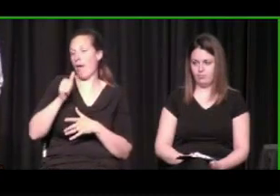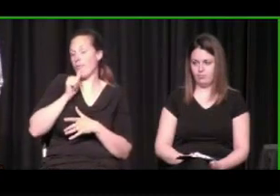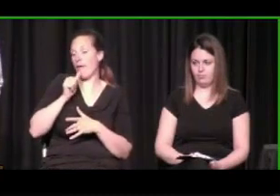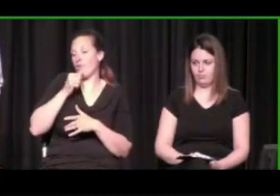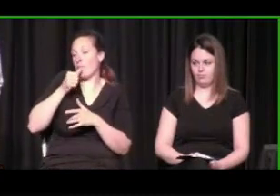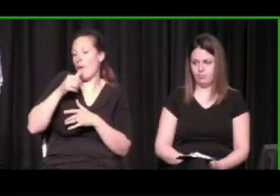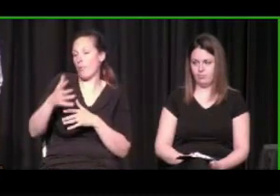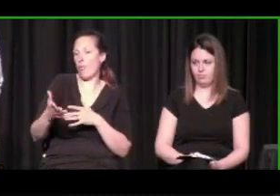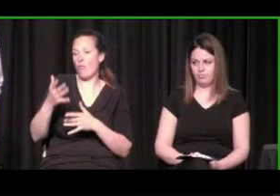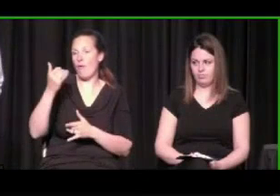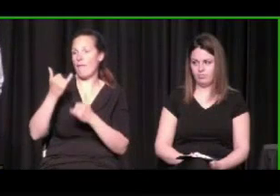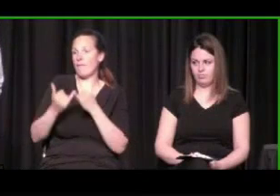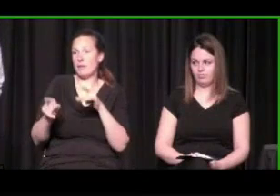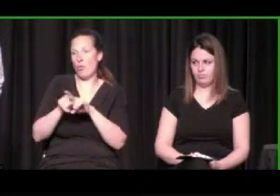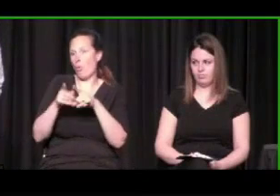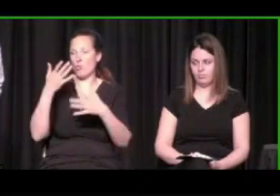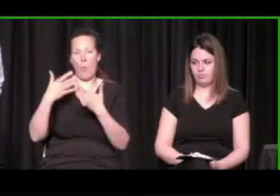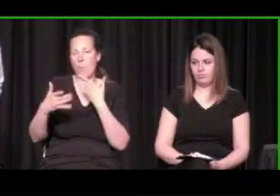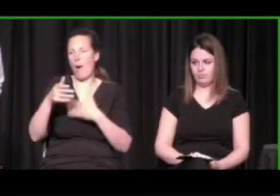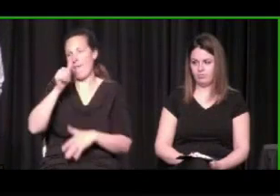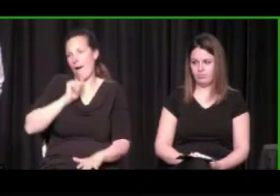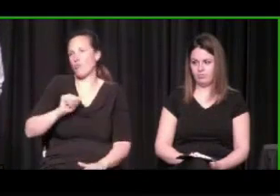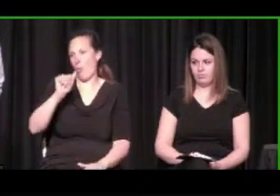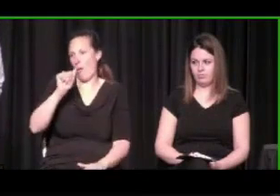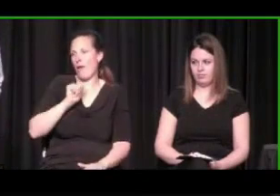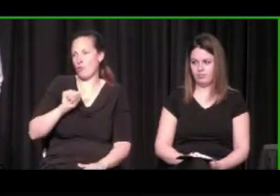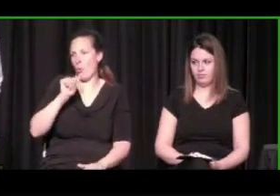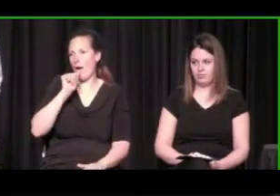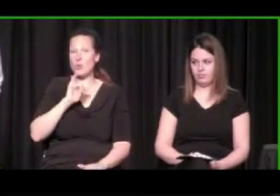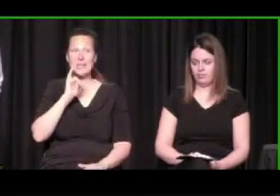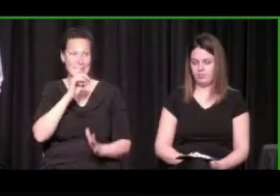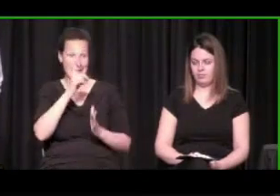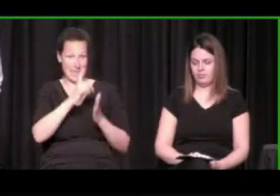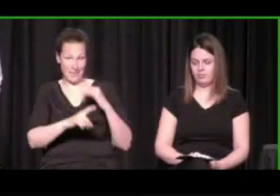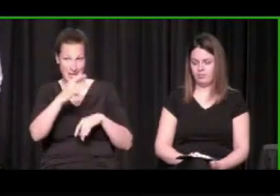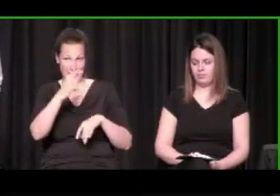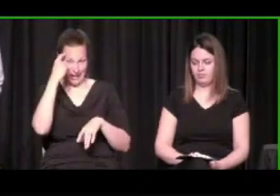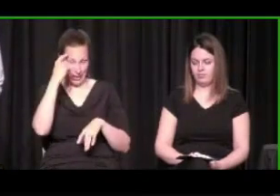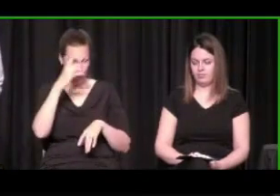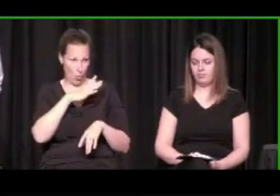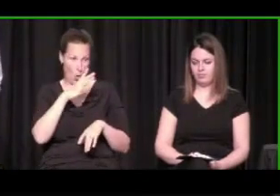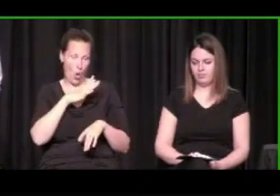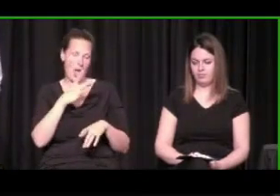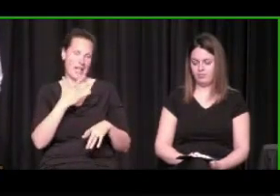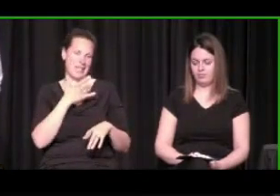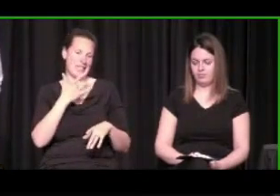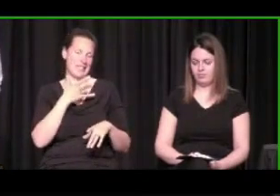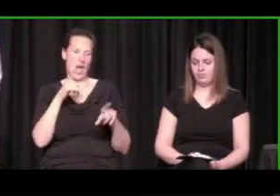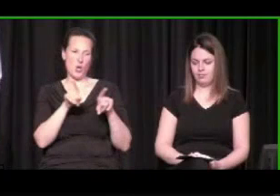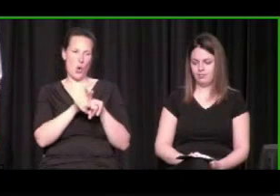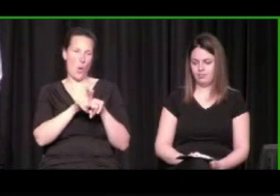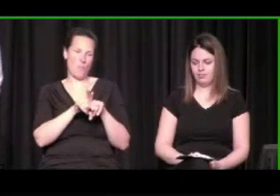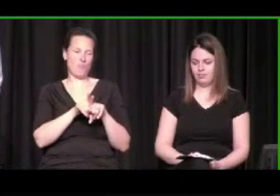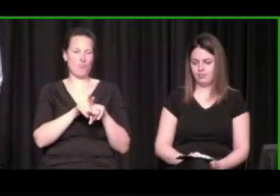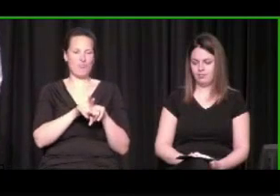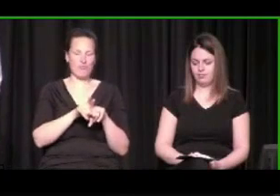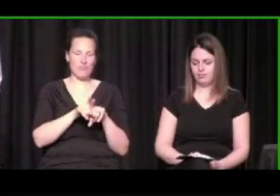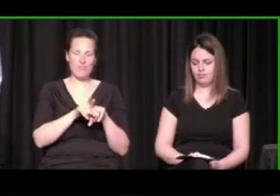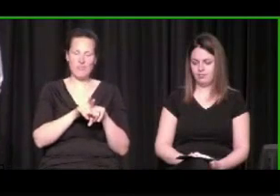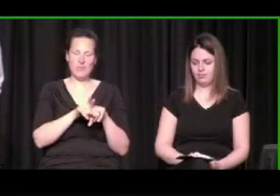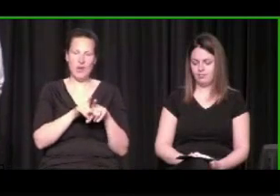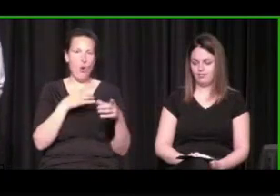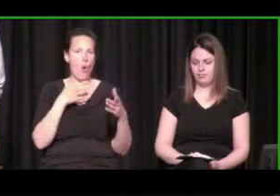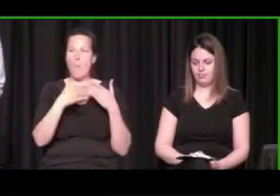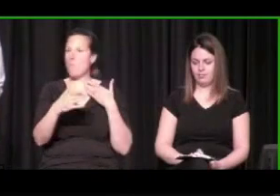comment est-ce que je veux terminer mon emploi? Pour les personnes qui ont une déficience intellectuelle, il y a davantage quelque chose qui s'approche d'une